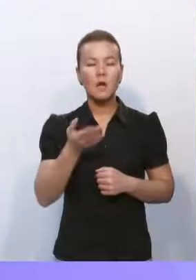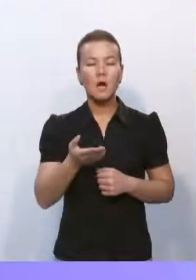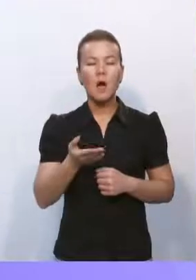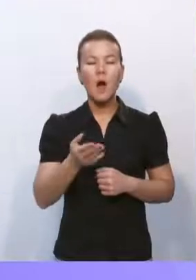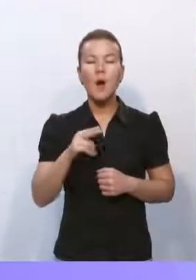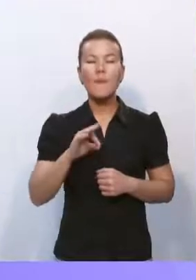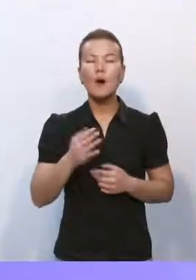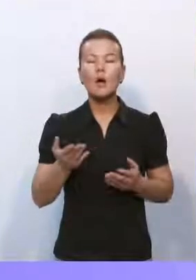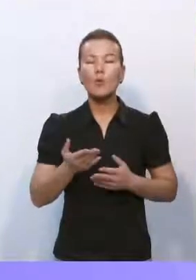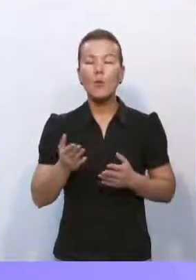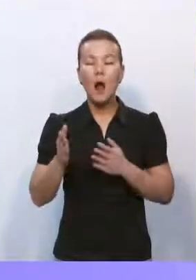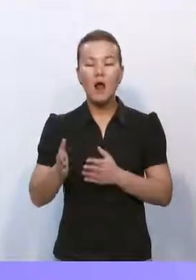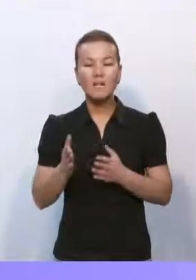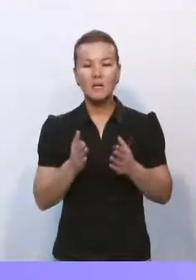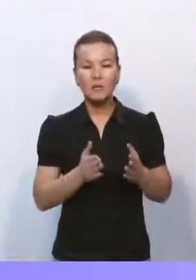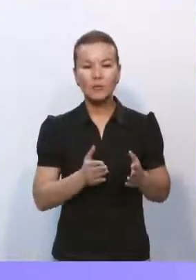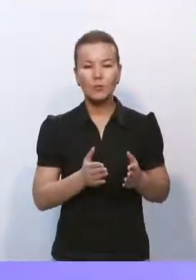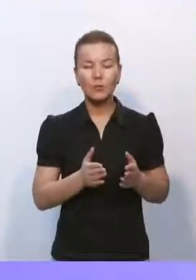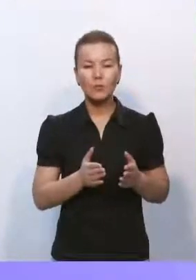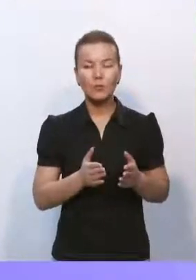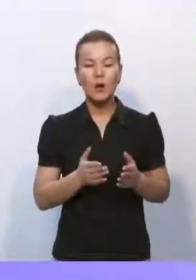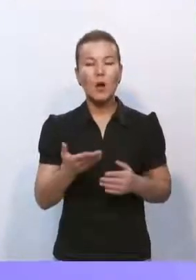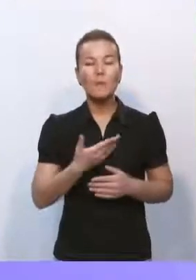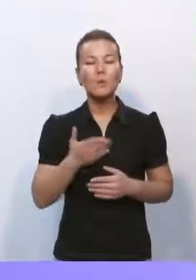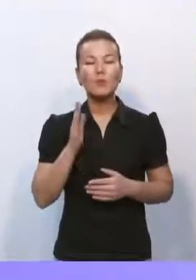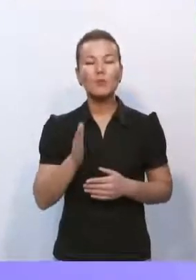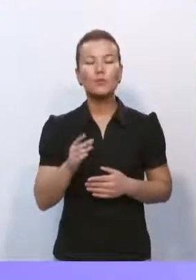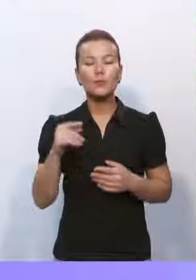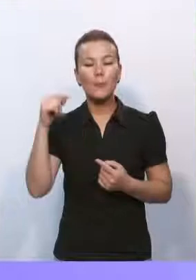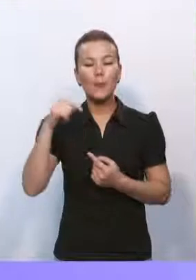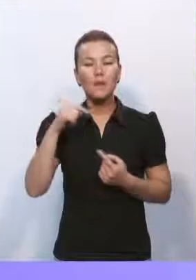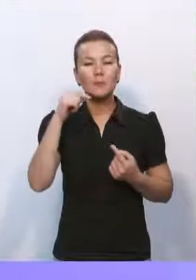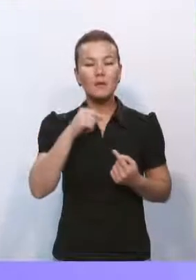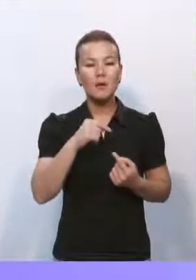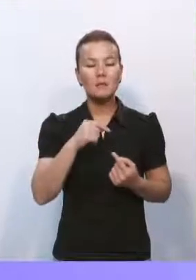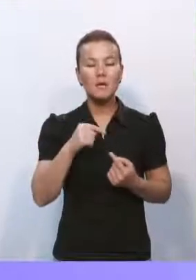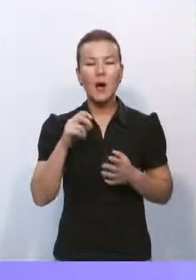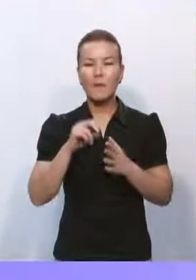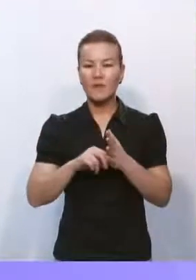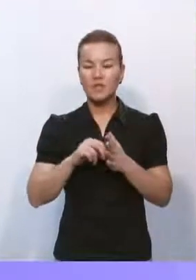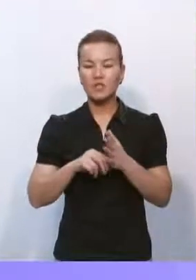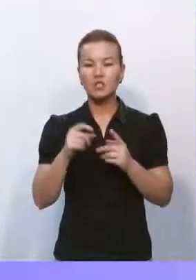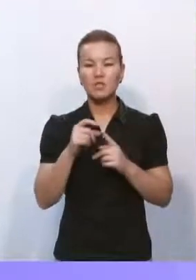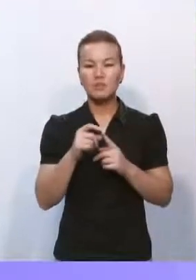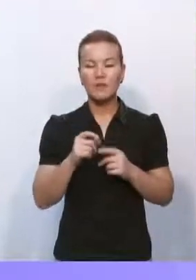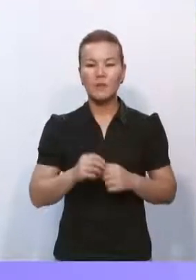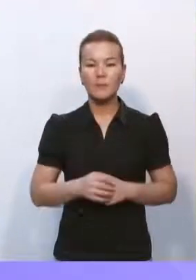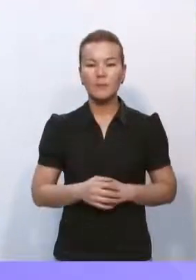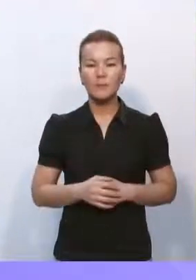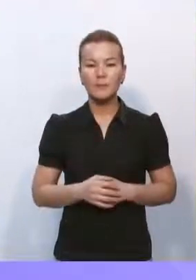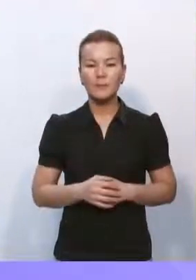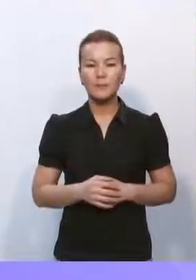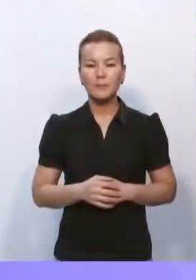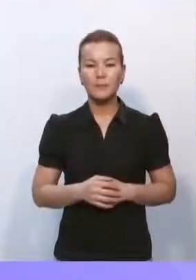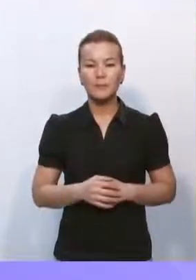по какому алгоритму мы будем подбирать проверочные слова.